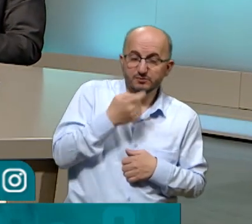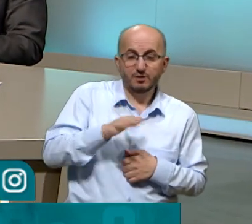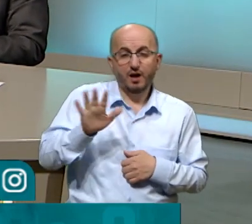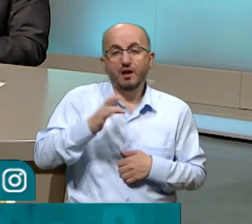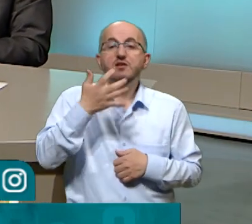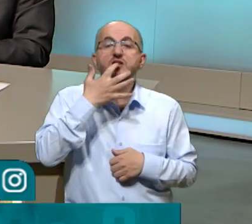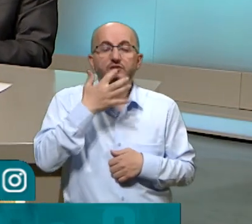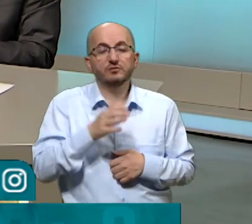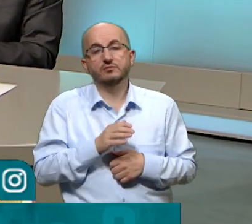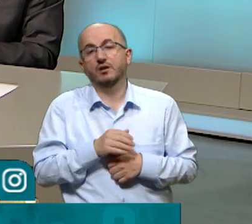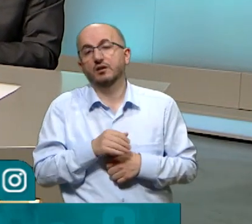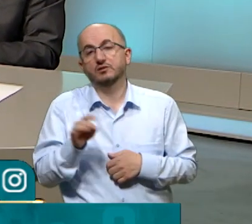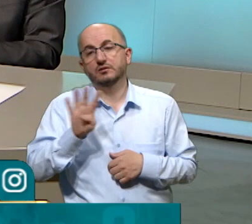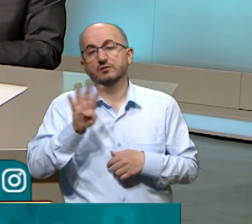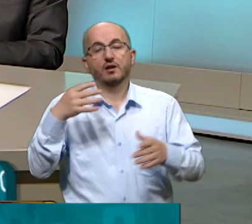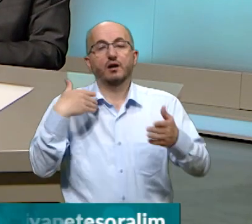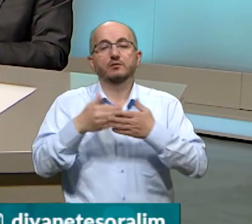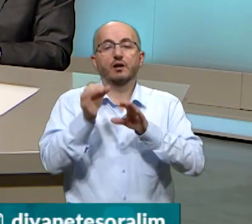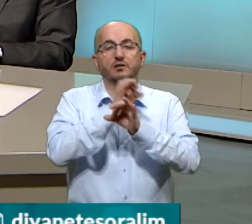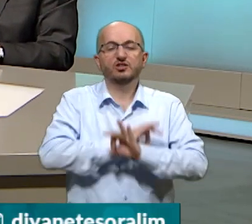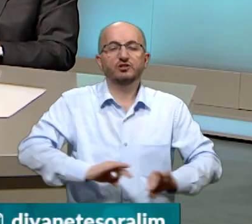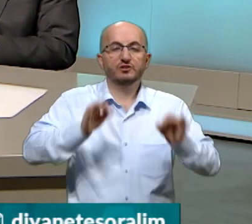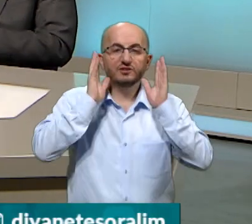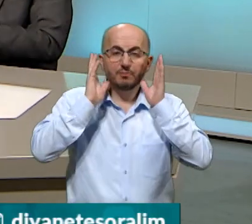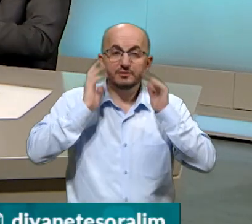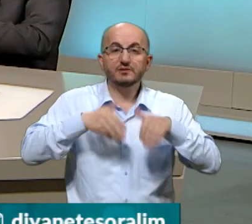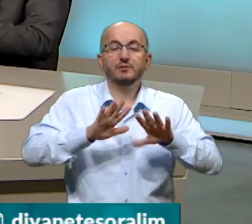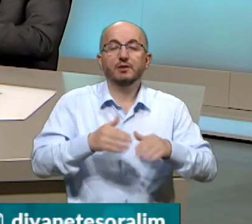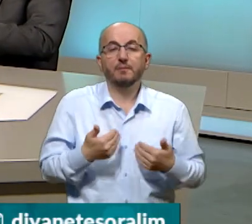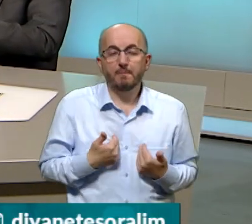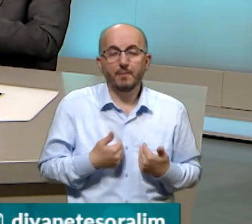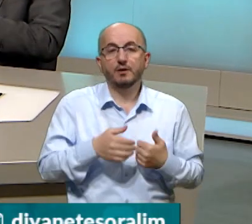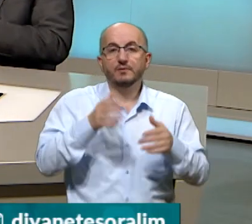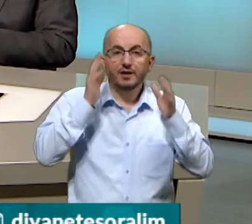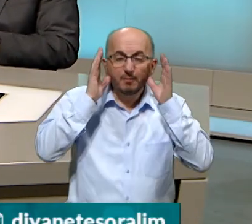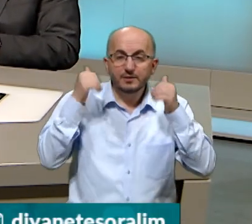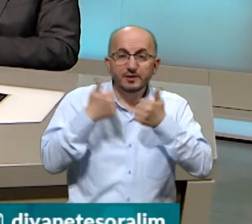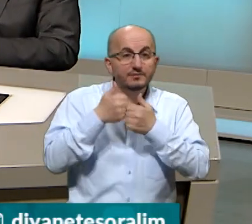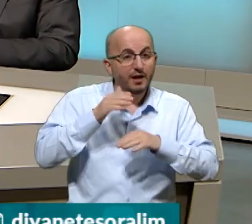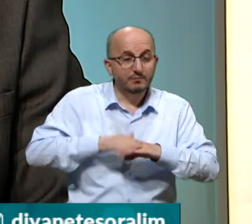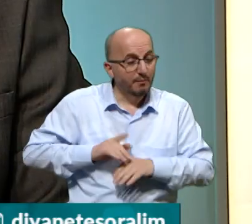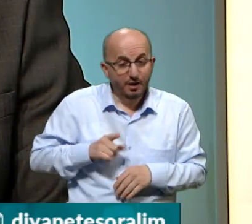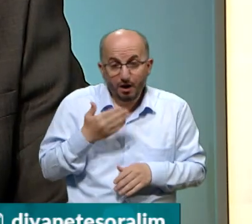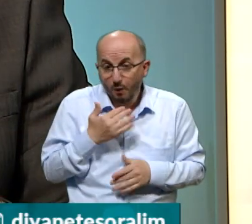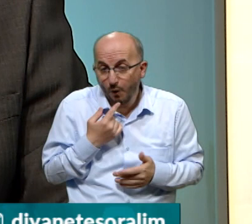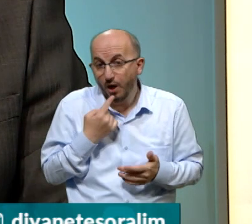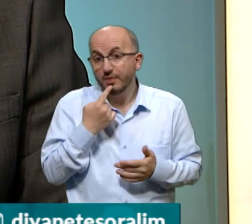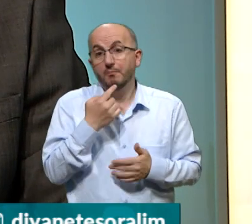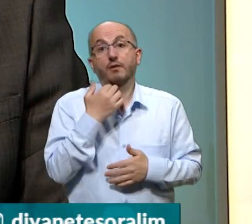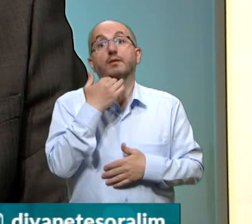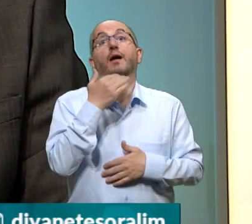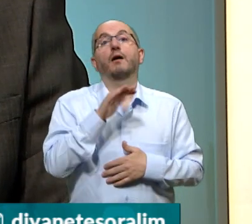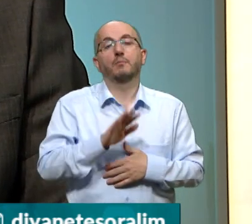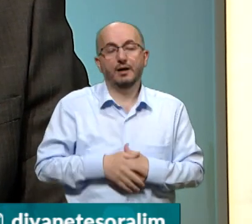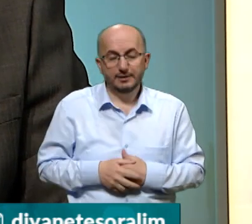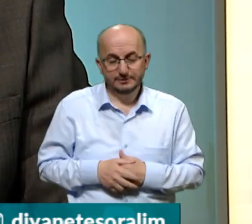kumaşında 40 yaşında 40'a kadar da hiç namaz kılmadım daha benim namaz kaza etmeme gerek yok diyelim ki 40'a